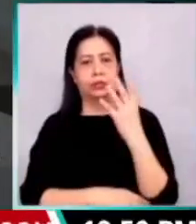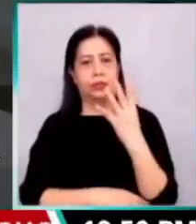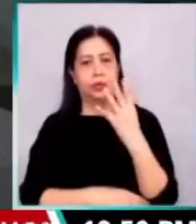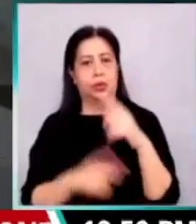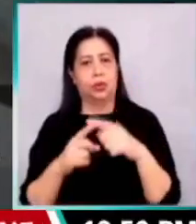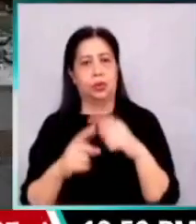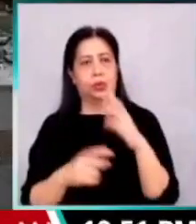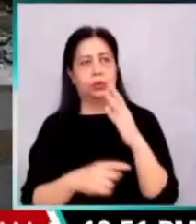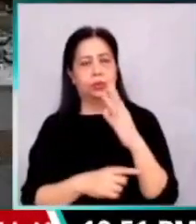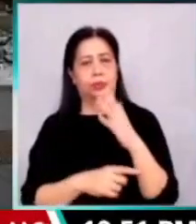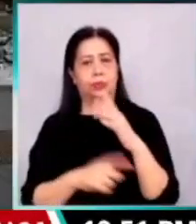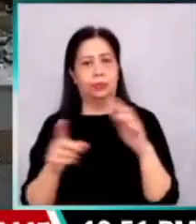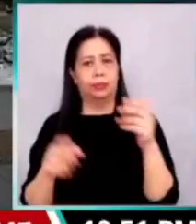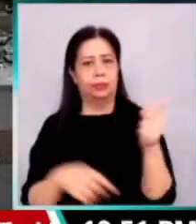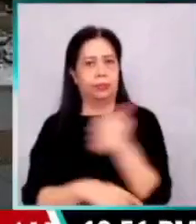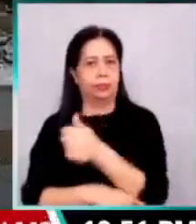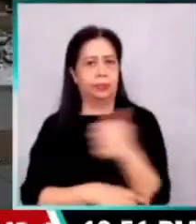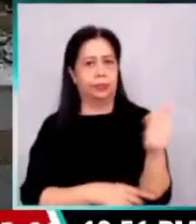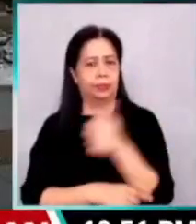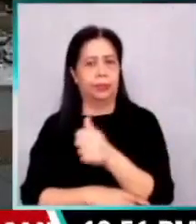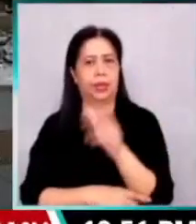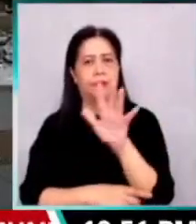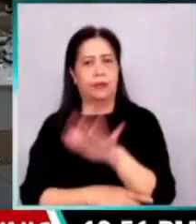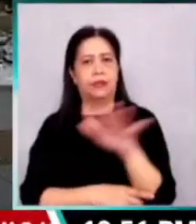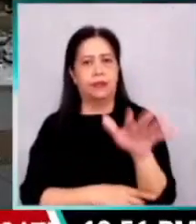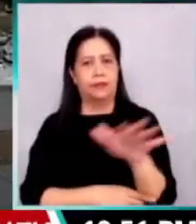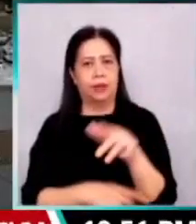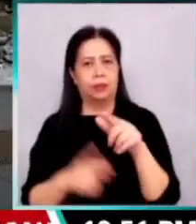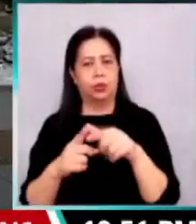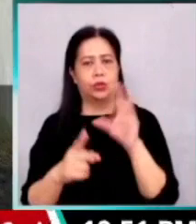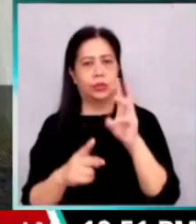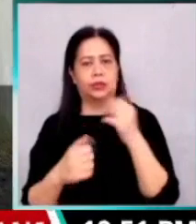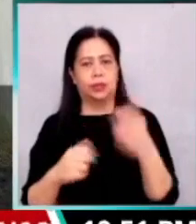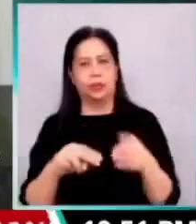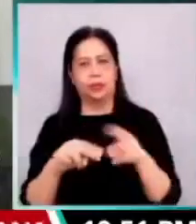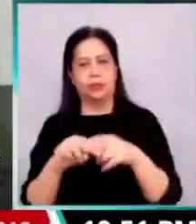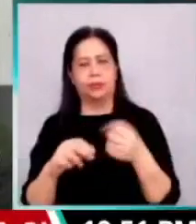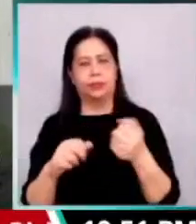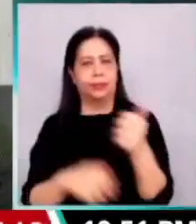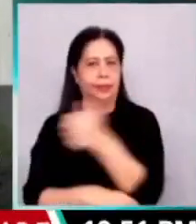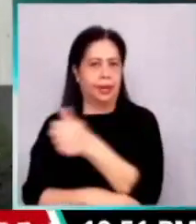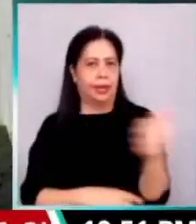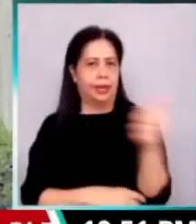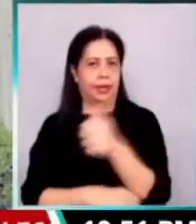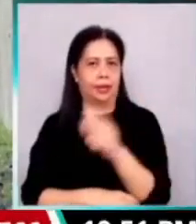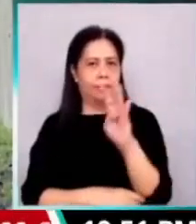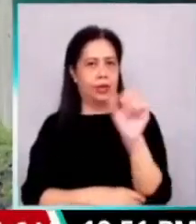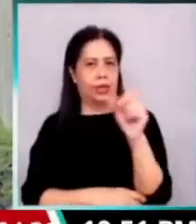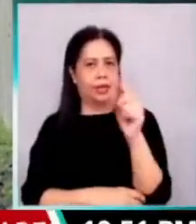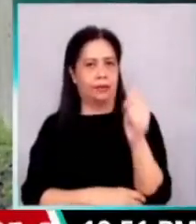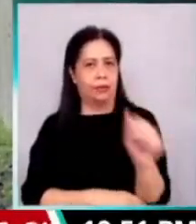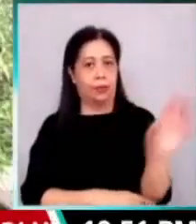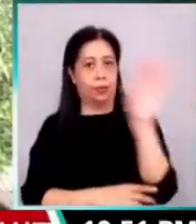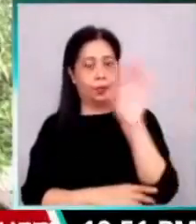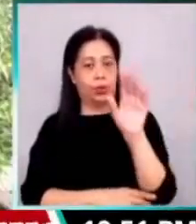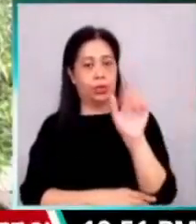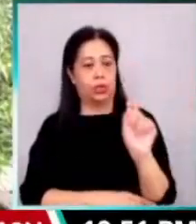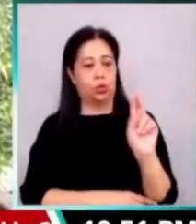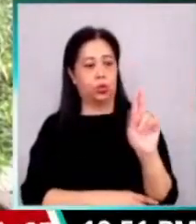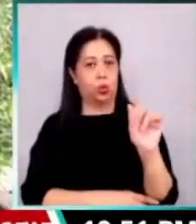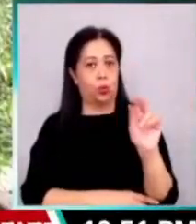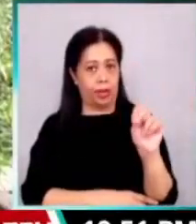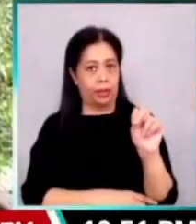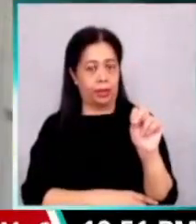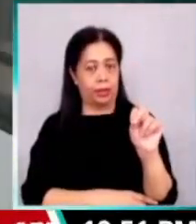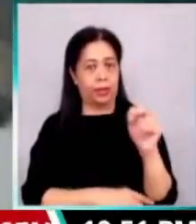tren araw-araw, 55 hanggang 6 na po na ang bilang ng mga biyahe. 4:11 a.m. aalis ang Tutuban Station ng first train. Ang last train